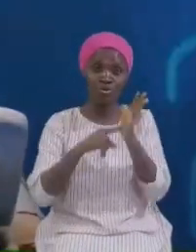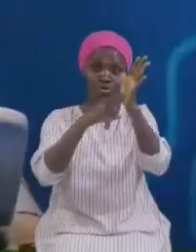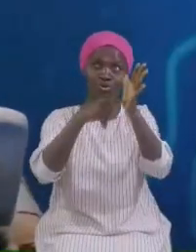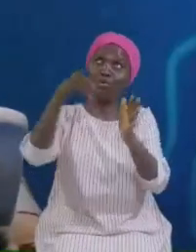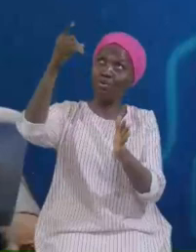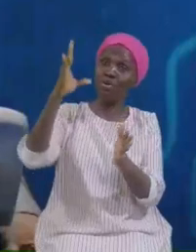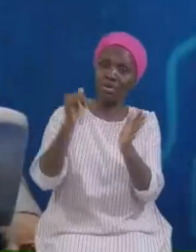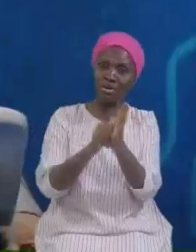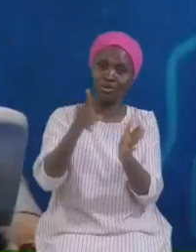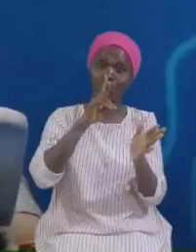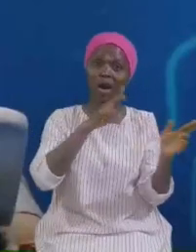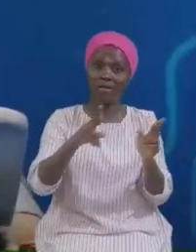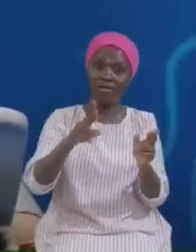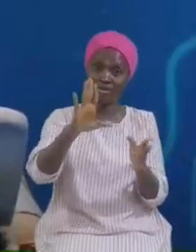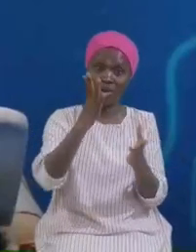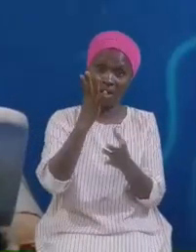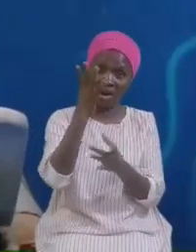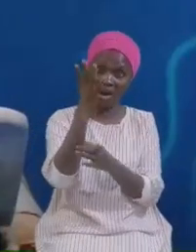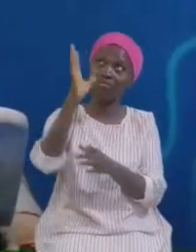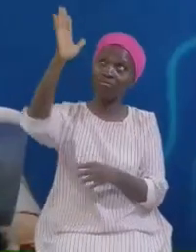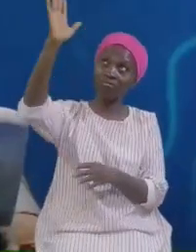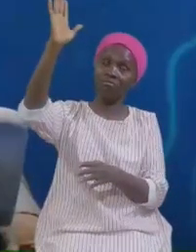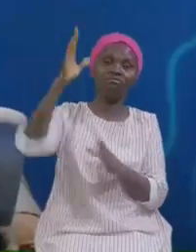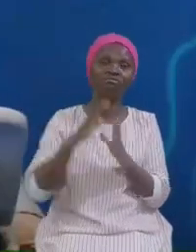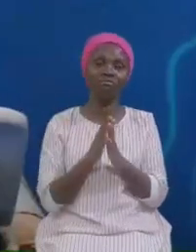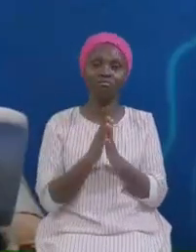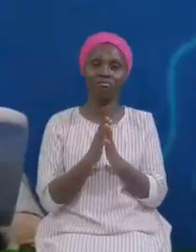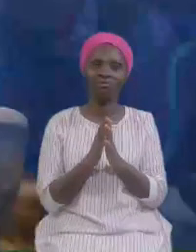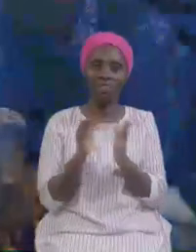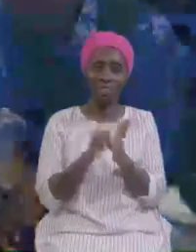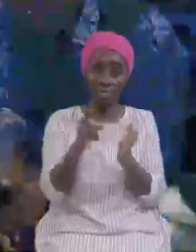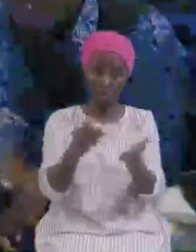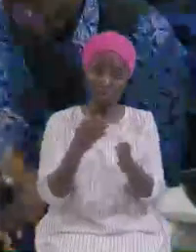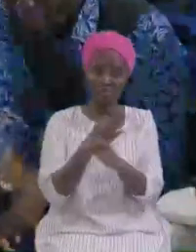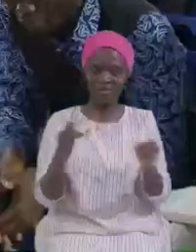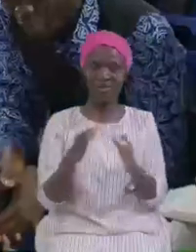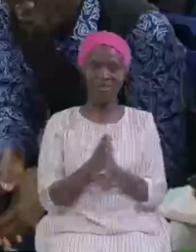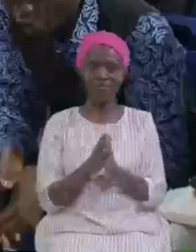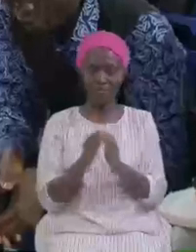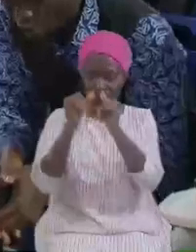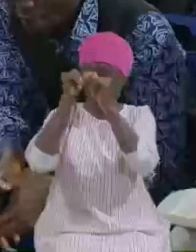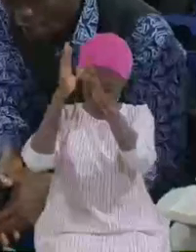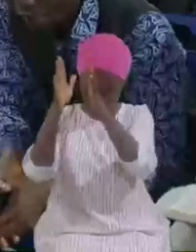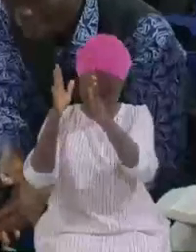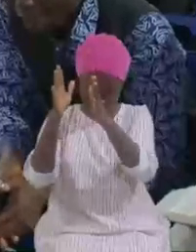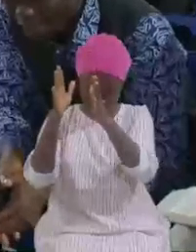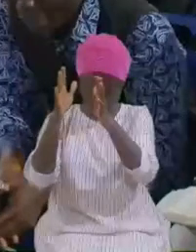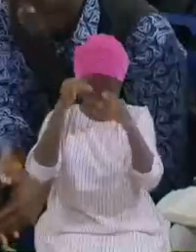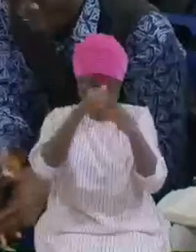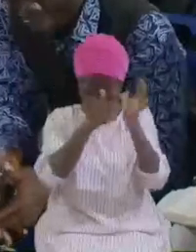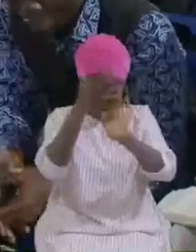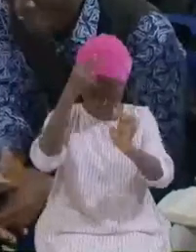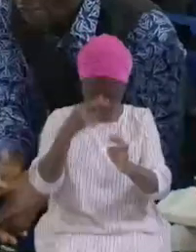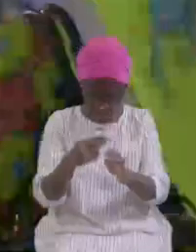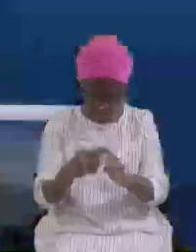Indique au Sauveur que tu veux la libération que tu as apportée. Père, au nom